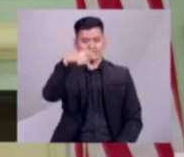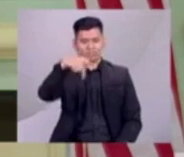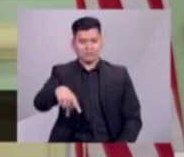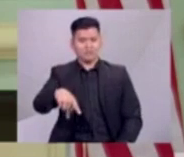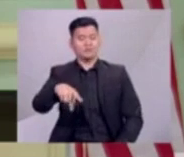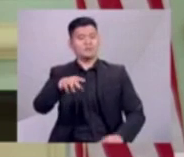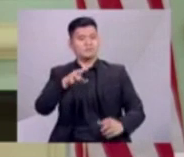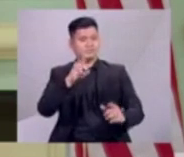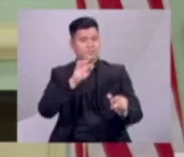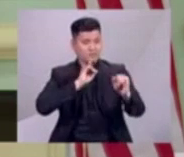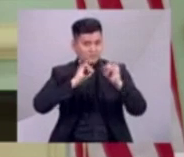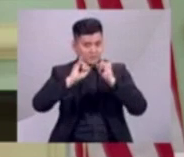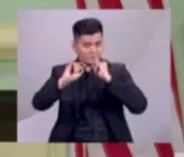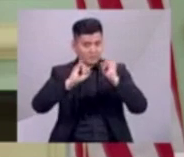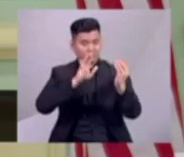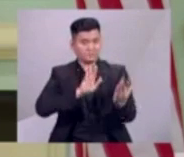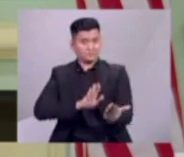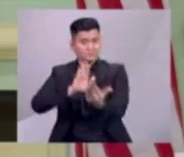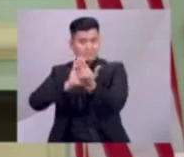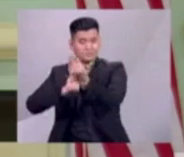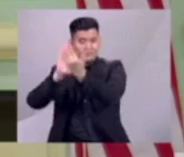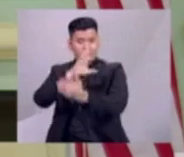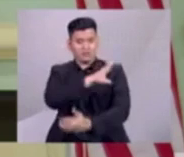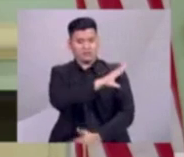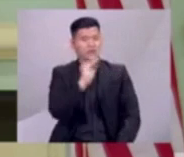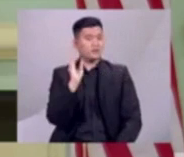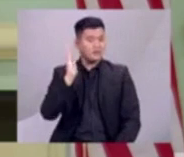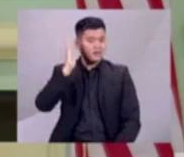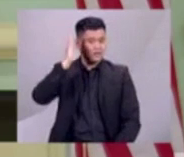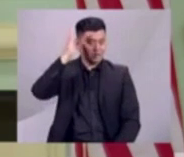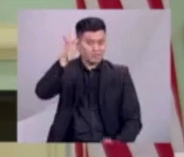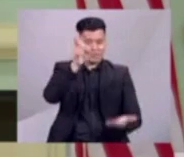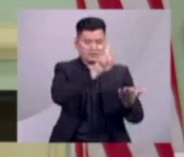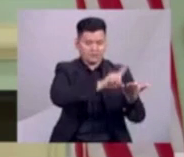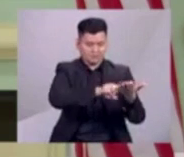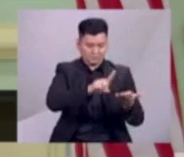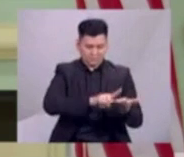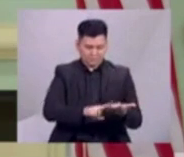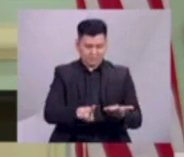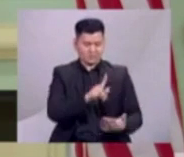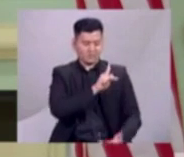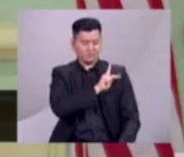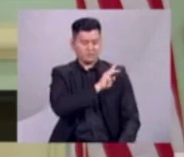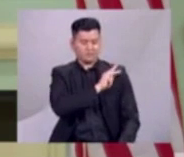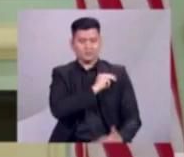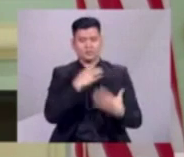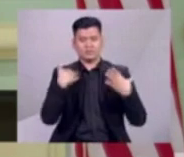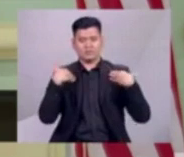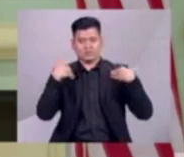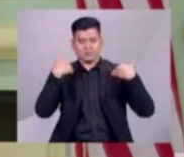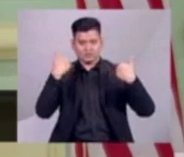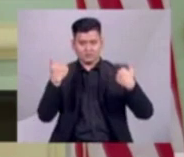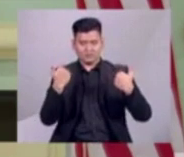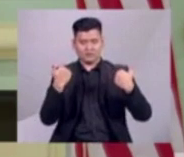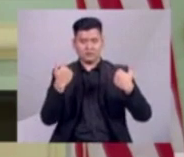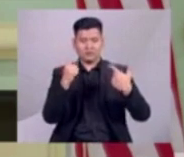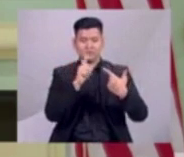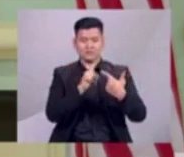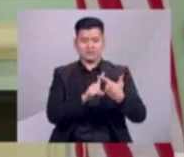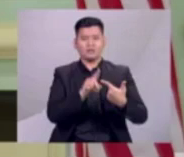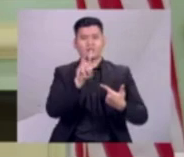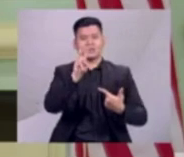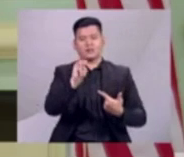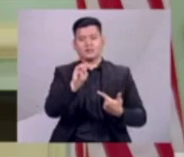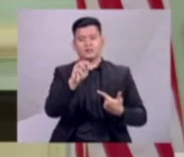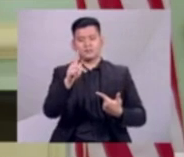sop ini akan ditema oleh Kementerian Kesehatan Malaysia majelis dan juga majelis keselamatan